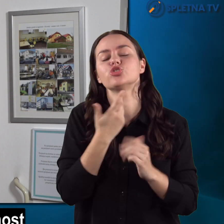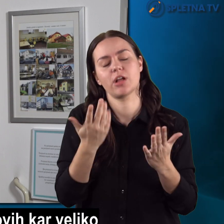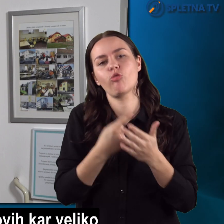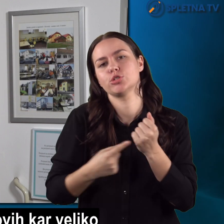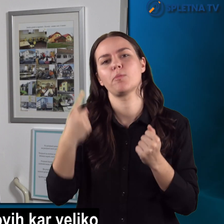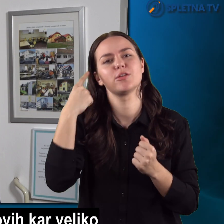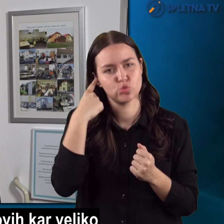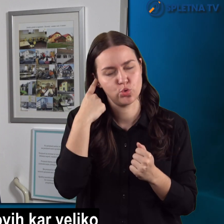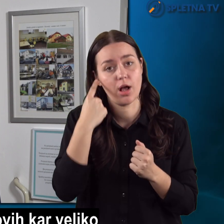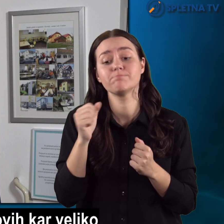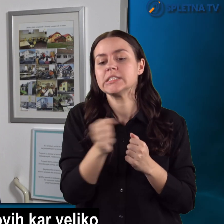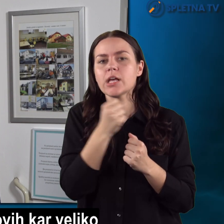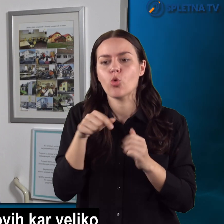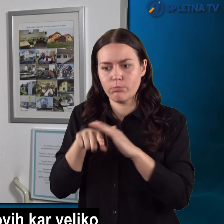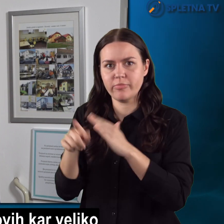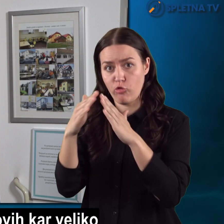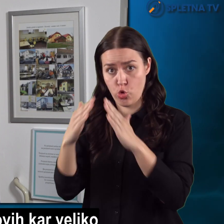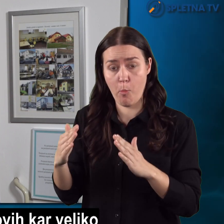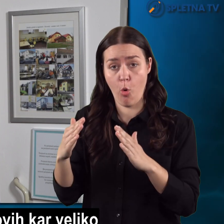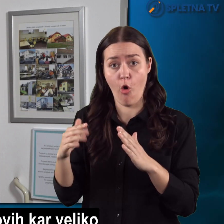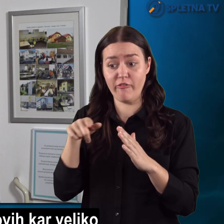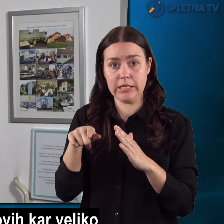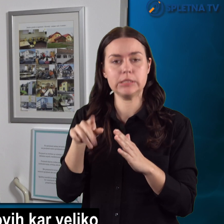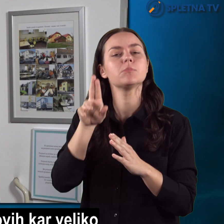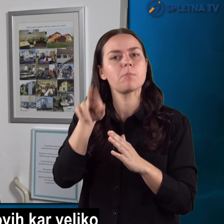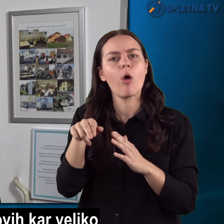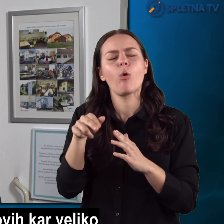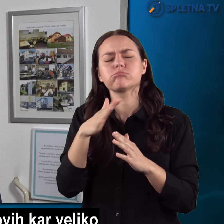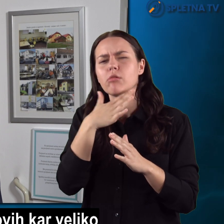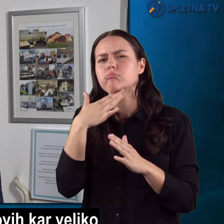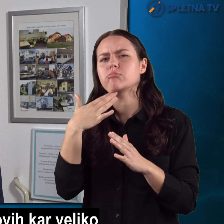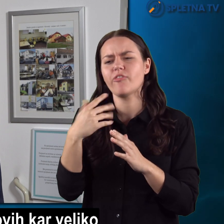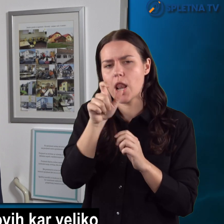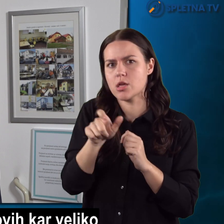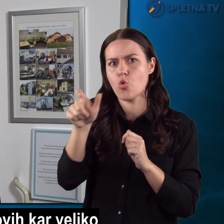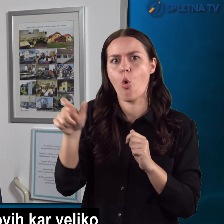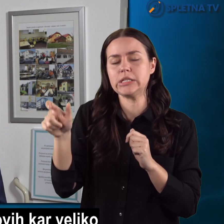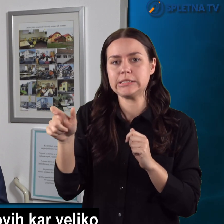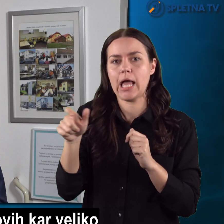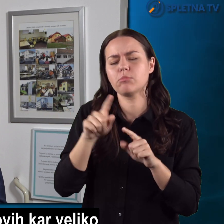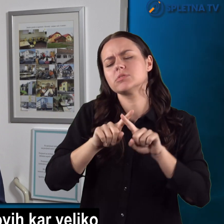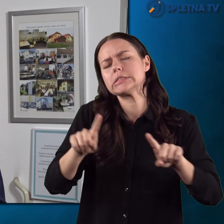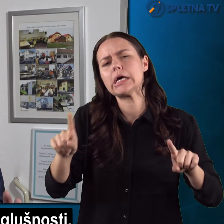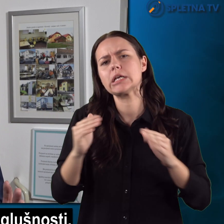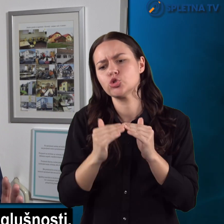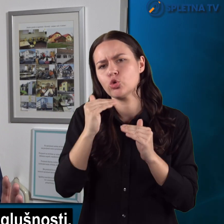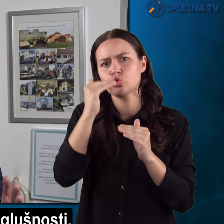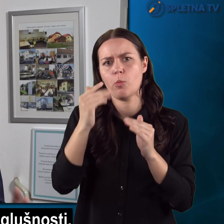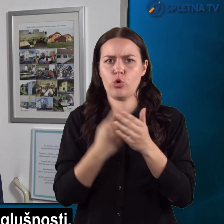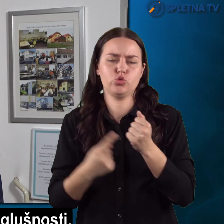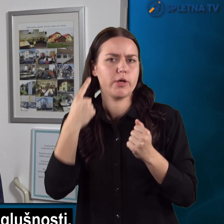sluha. Zato v domovih imajo kar veliko oseb z različno stopnjo izgube sluha,